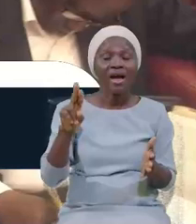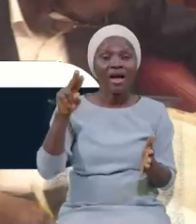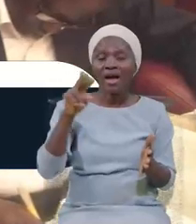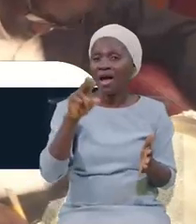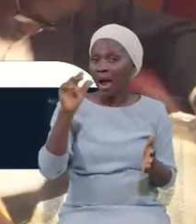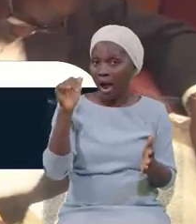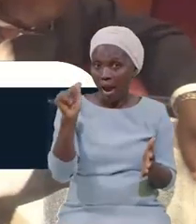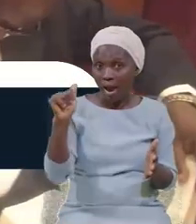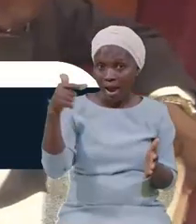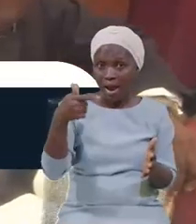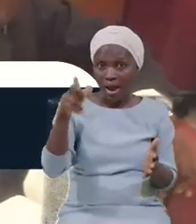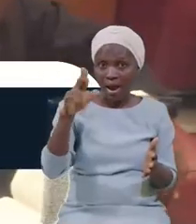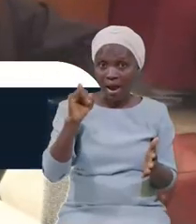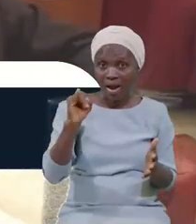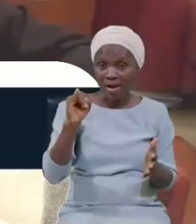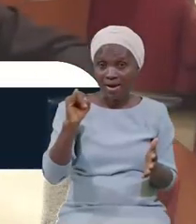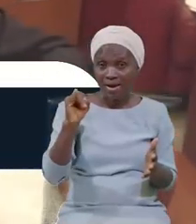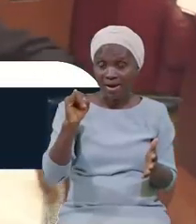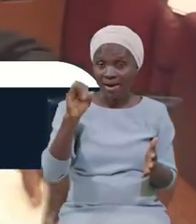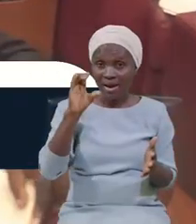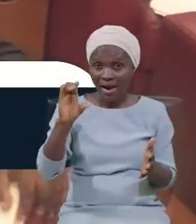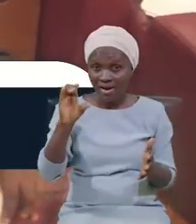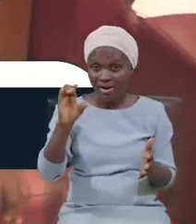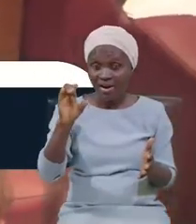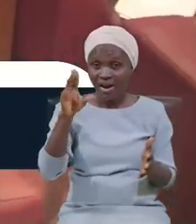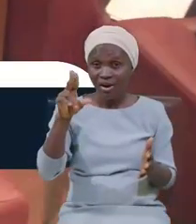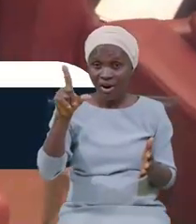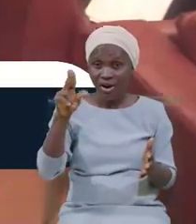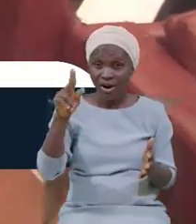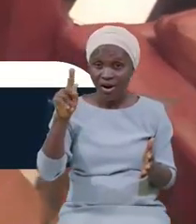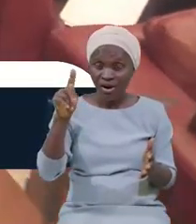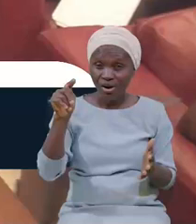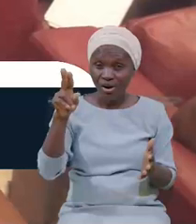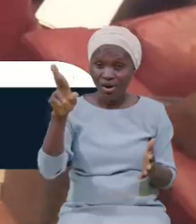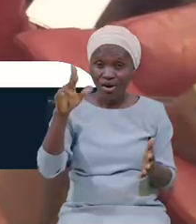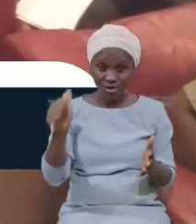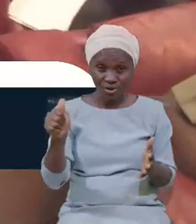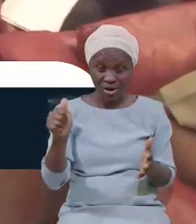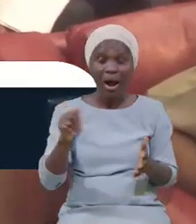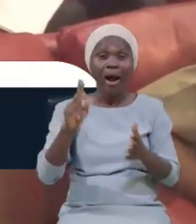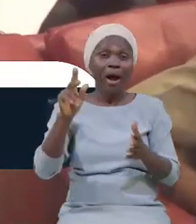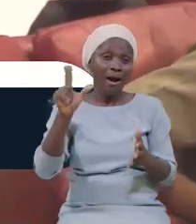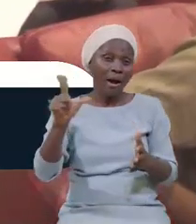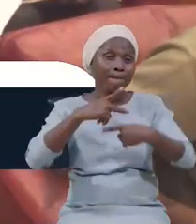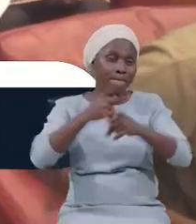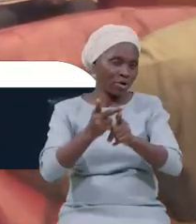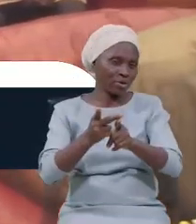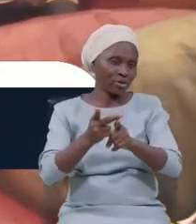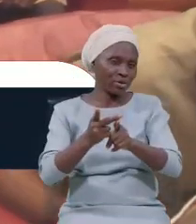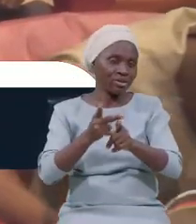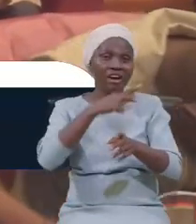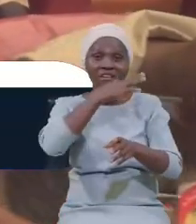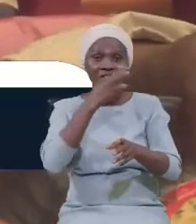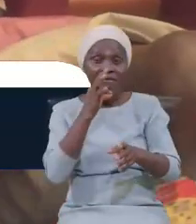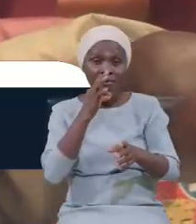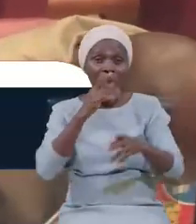La productivité agricole. Nous aurons assez à manger dans chaque famille. Assez